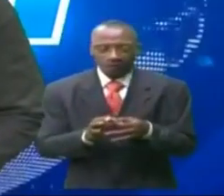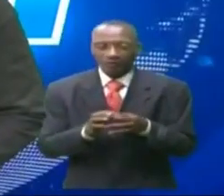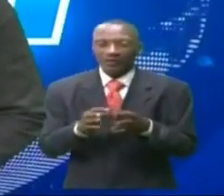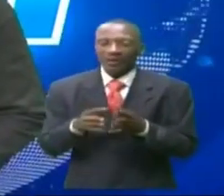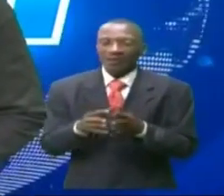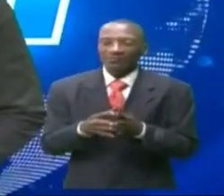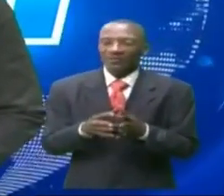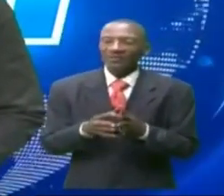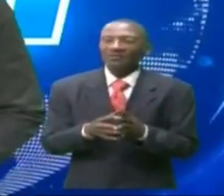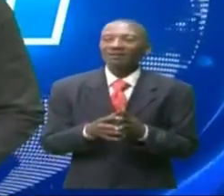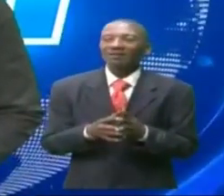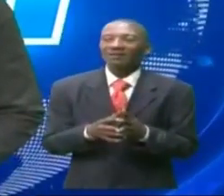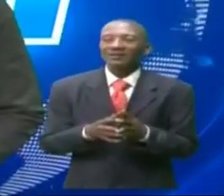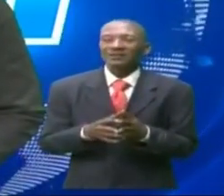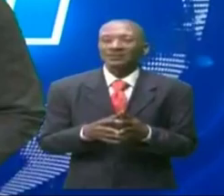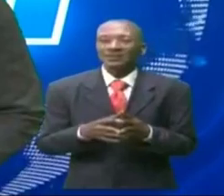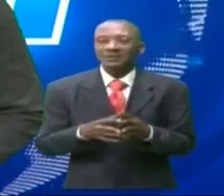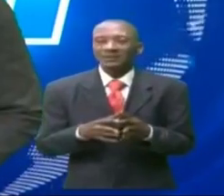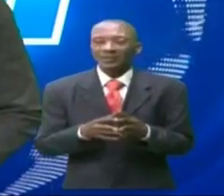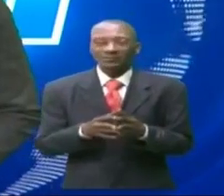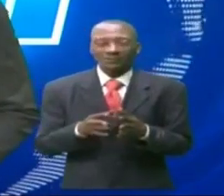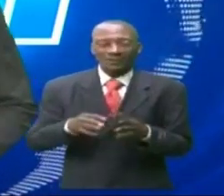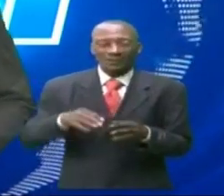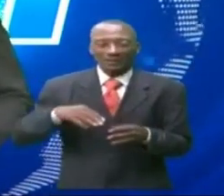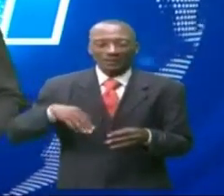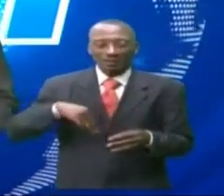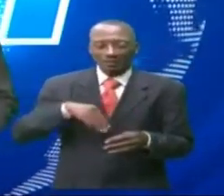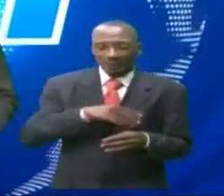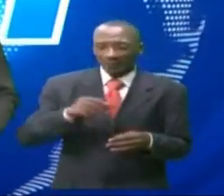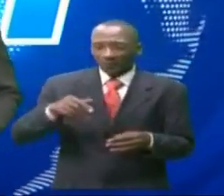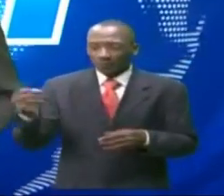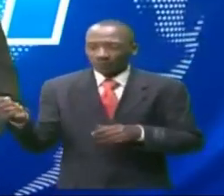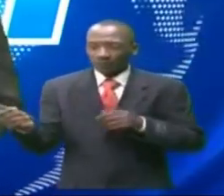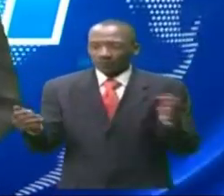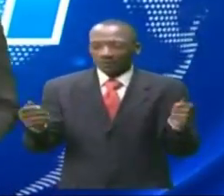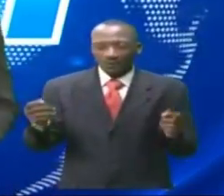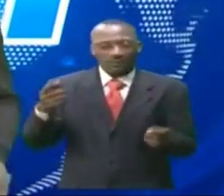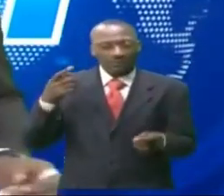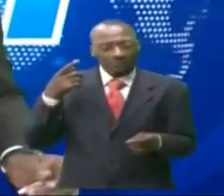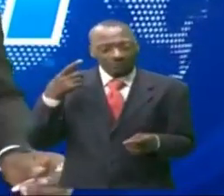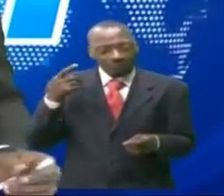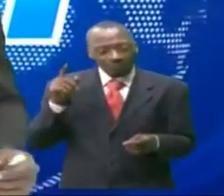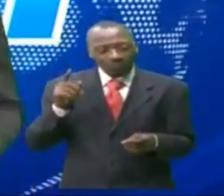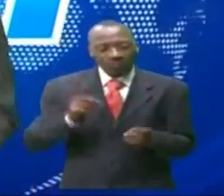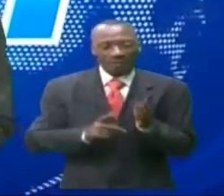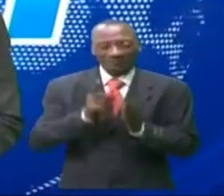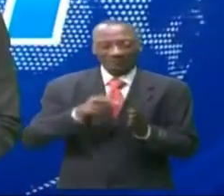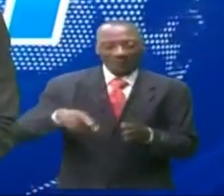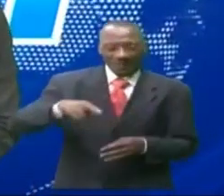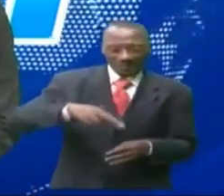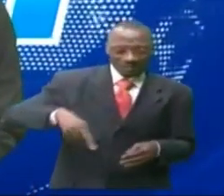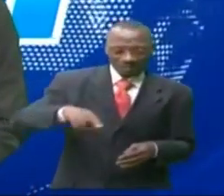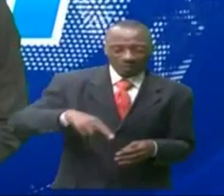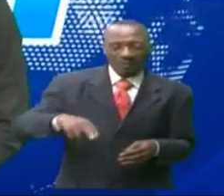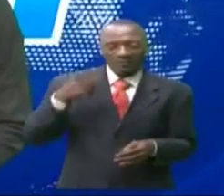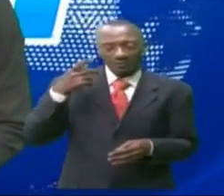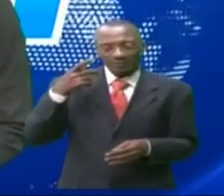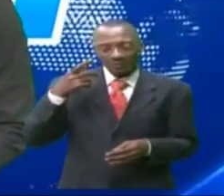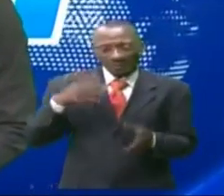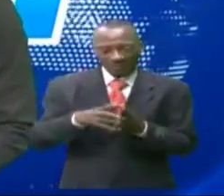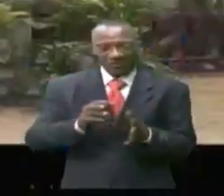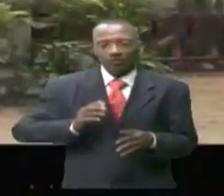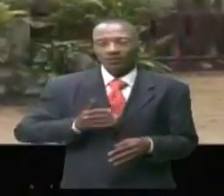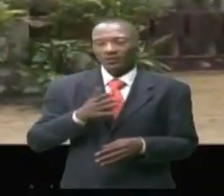du secteur privé, les institutions nationales, les agences du système des Nations Unies et le corps professionnel de la santé. Mamita